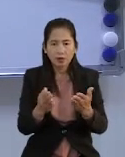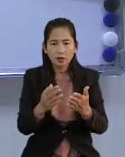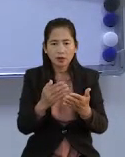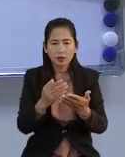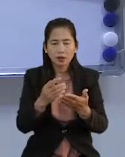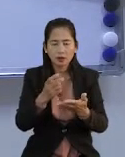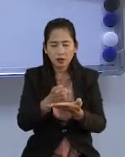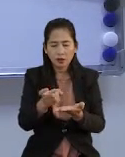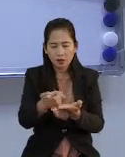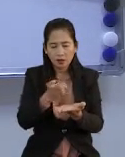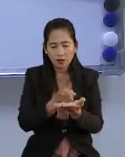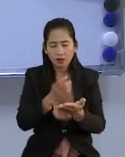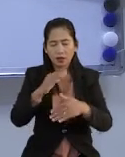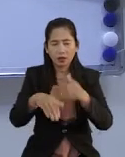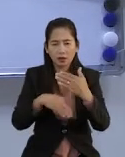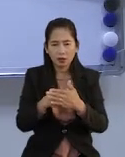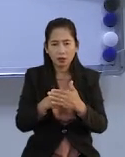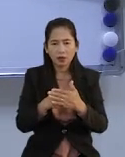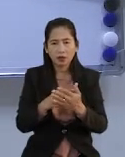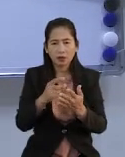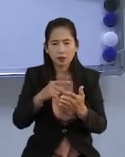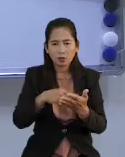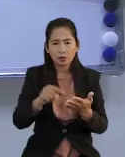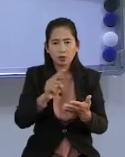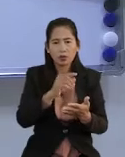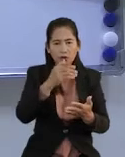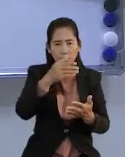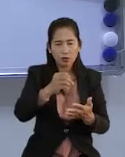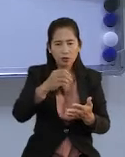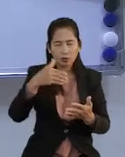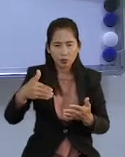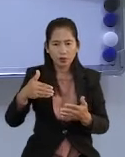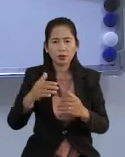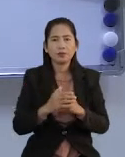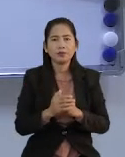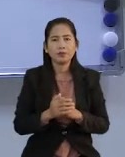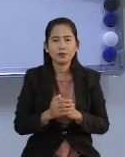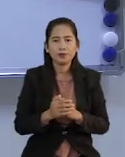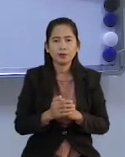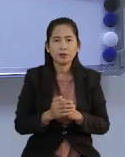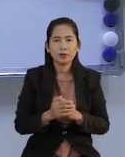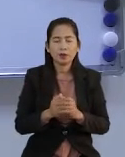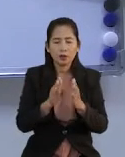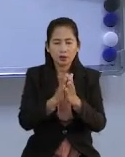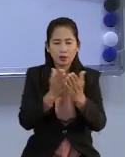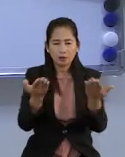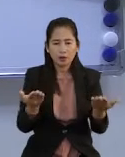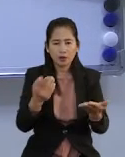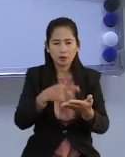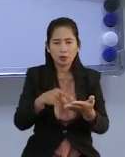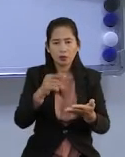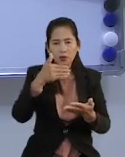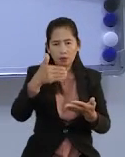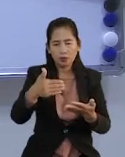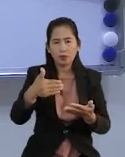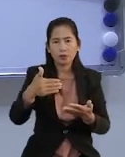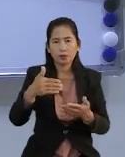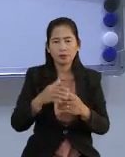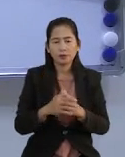sạc xa cô làng tình ọc này nơi tùm bò ti bạm buồn chà chân dựng bạc từ tùm bò tì bạm bốn